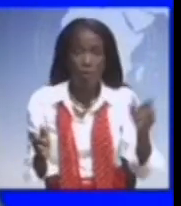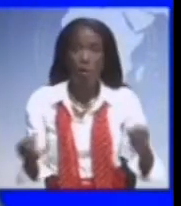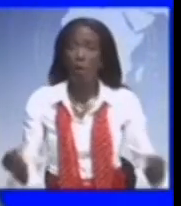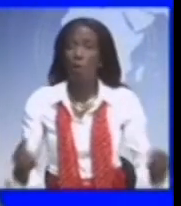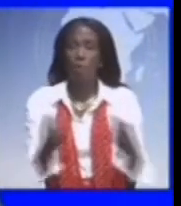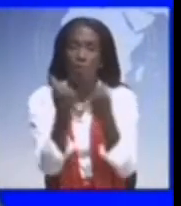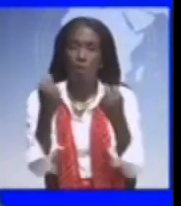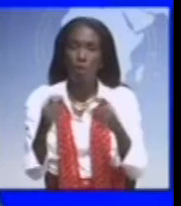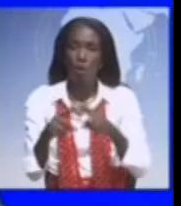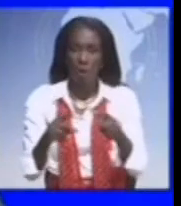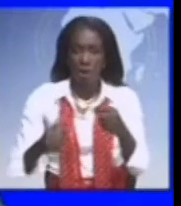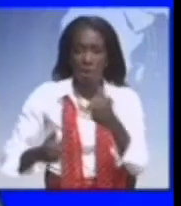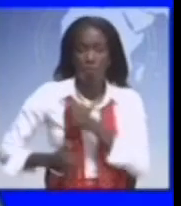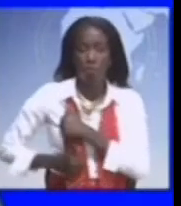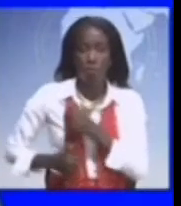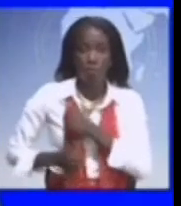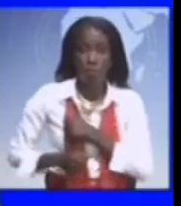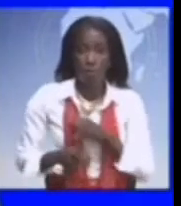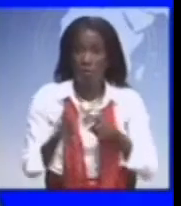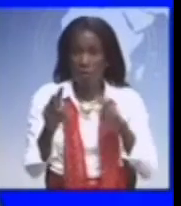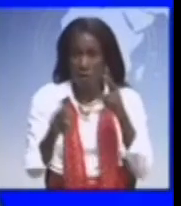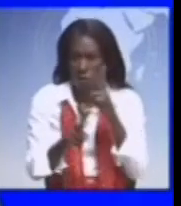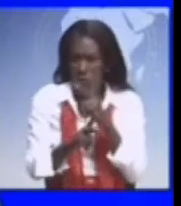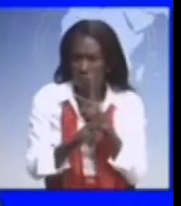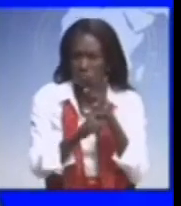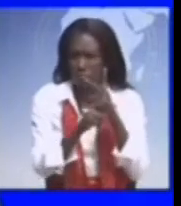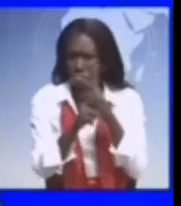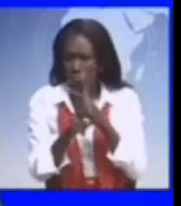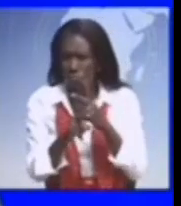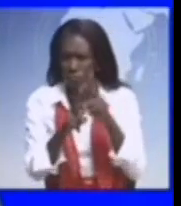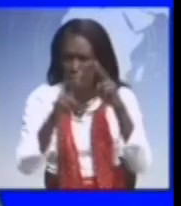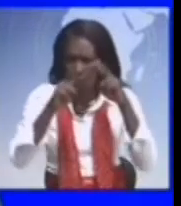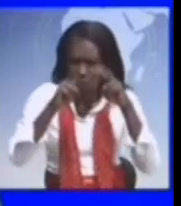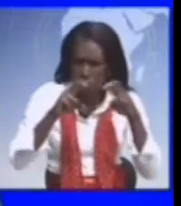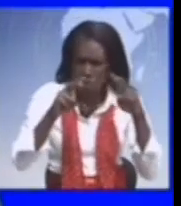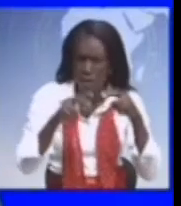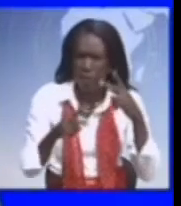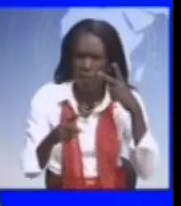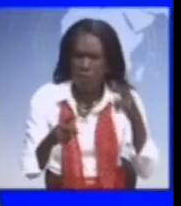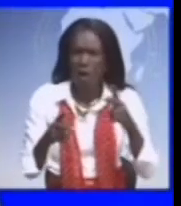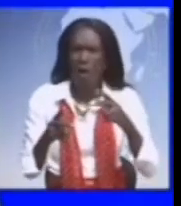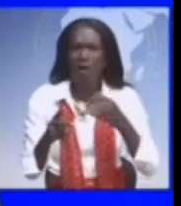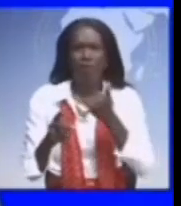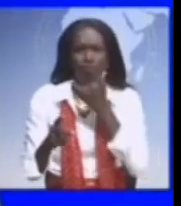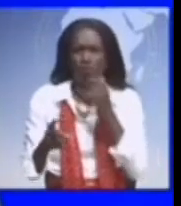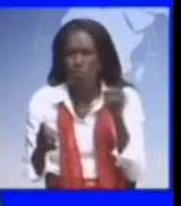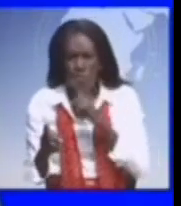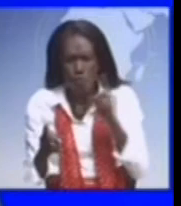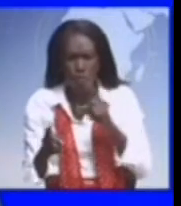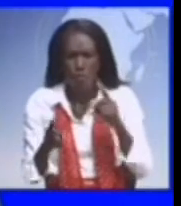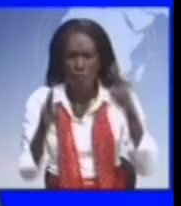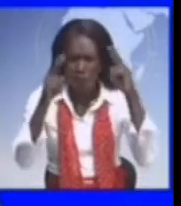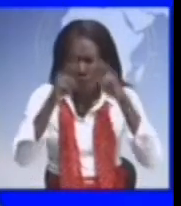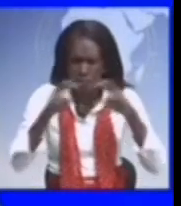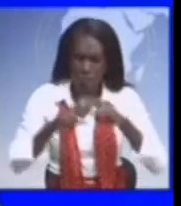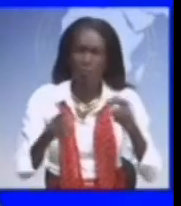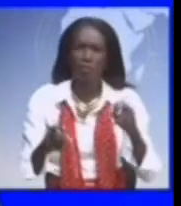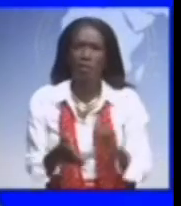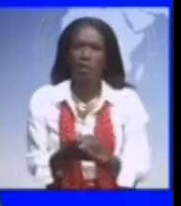sera diligentée par les services compétents des ministères en charge de la justice et de la défense